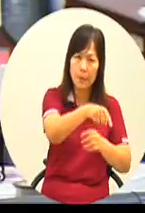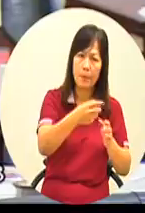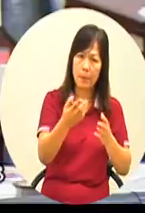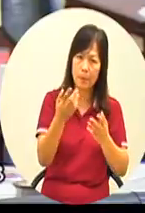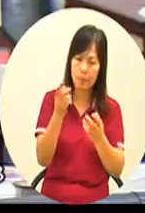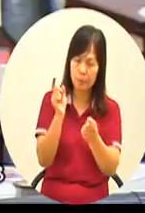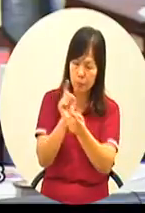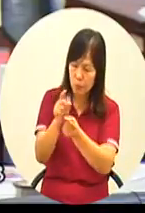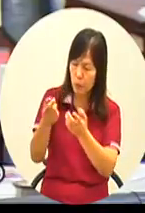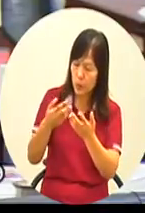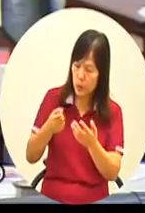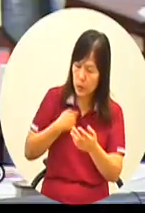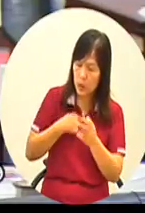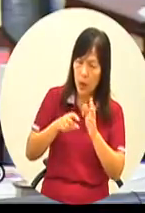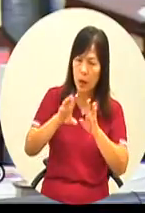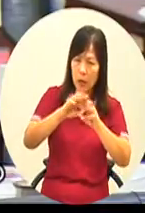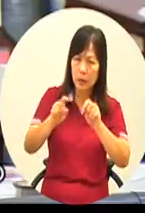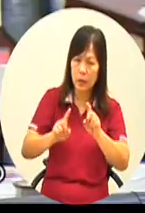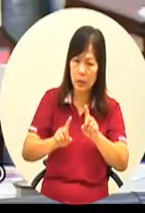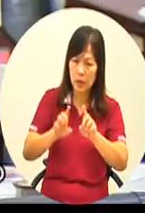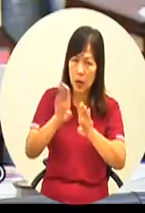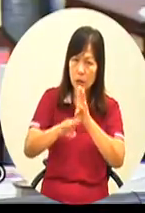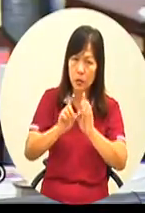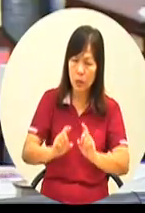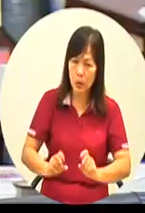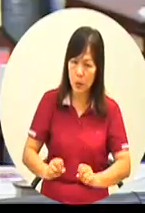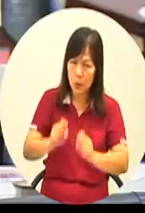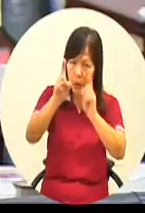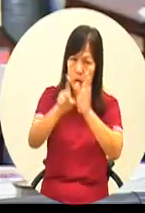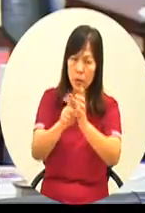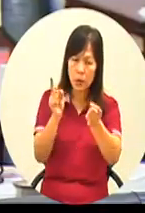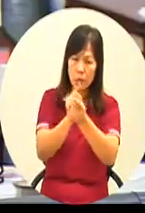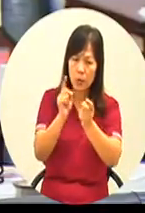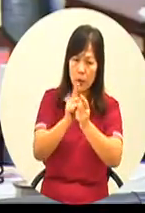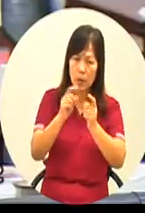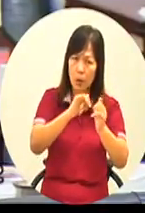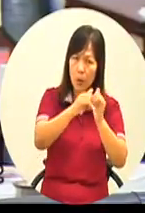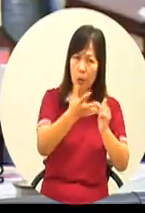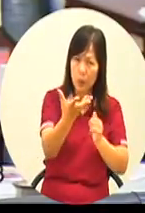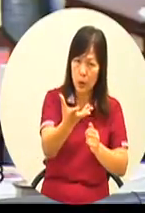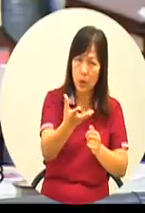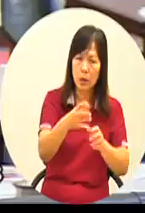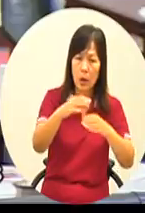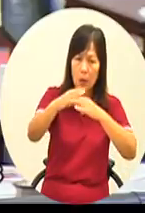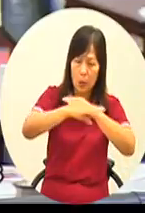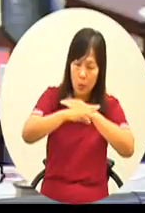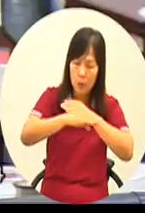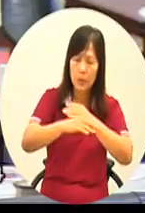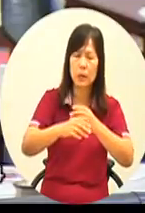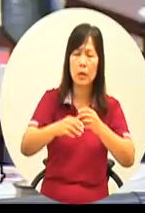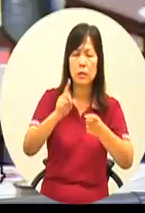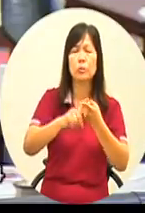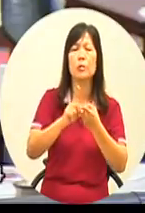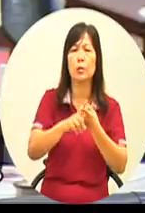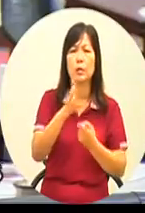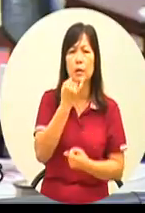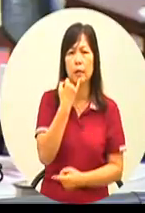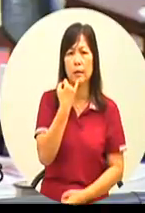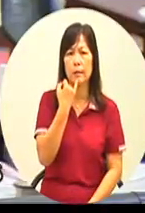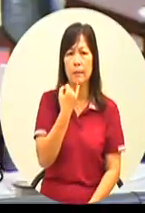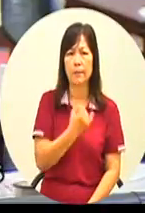说，我们的地价税的涨幅是对大部分的民众是公平的、合理的。哦，那当